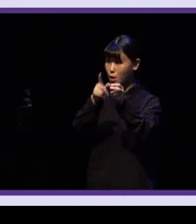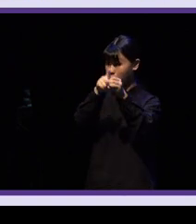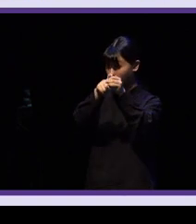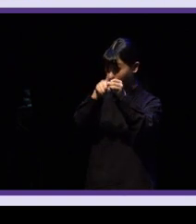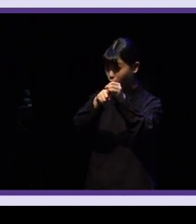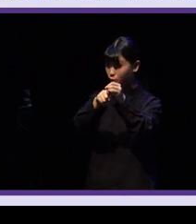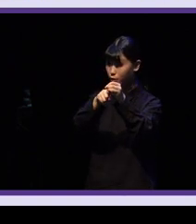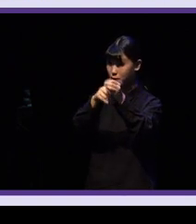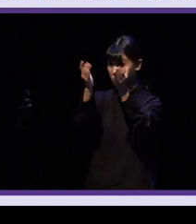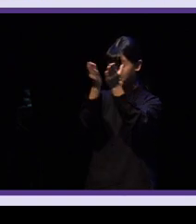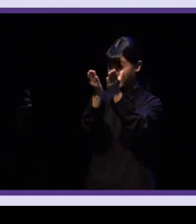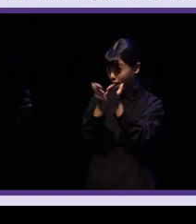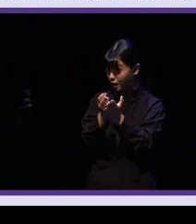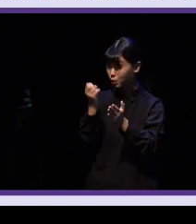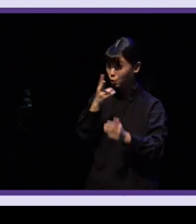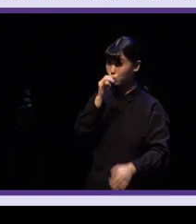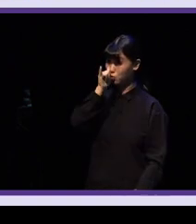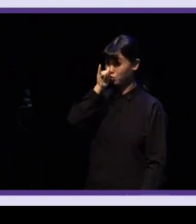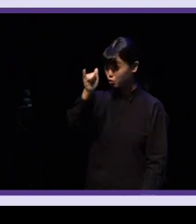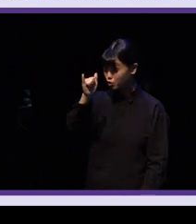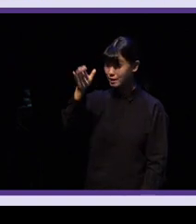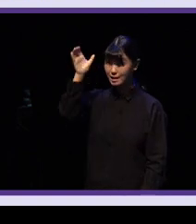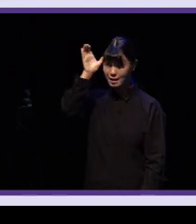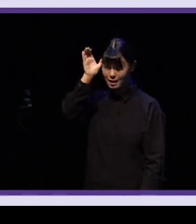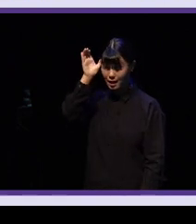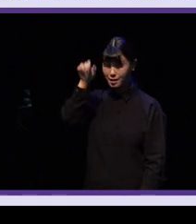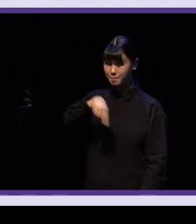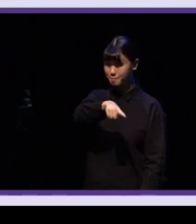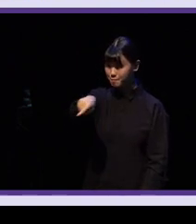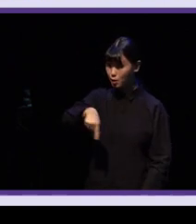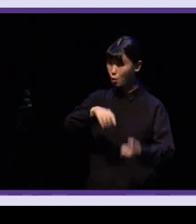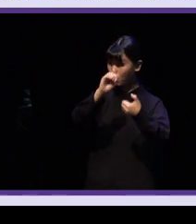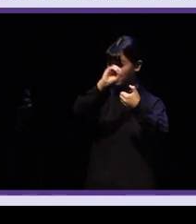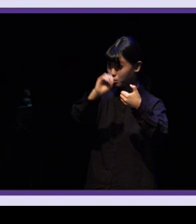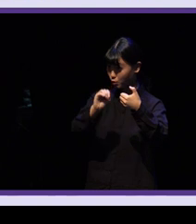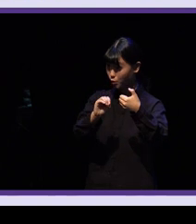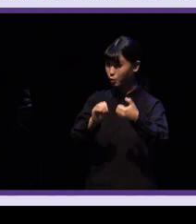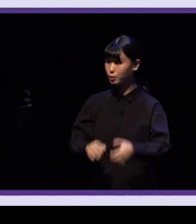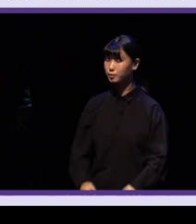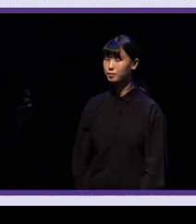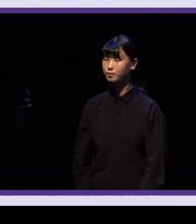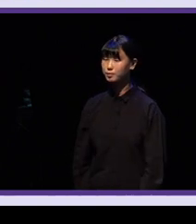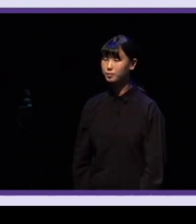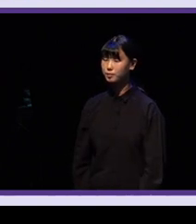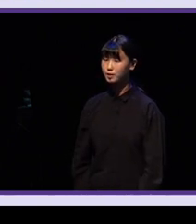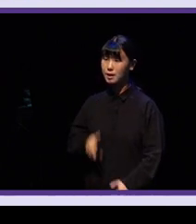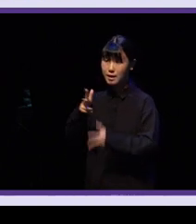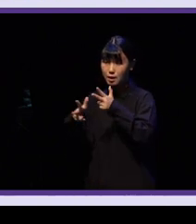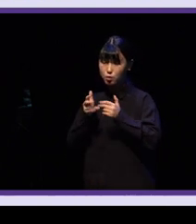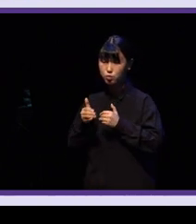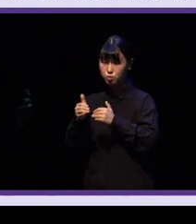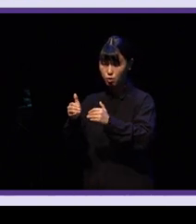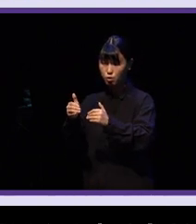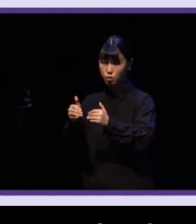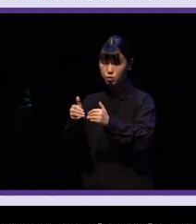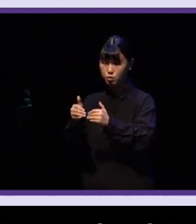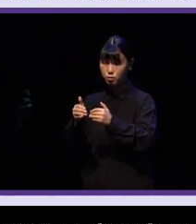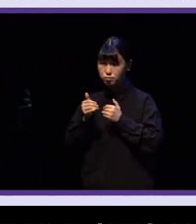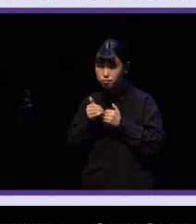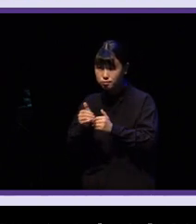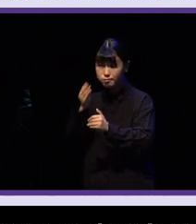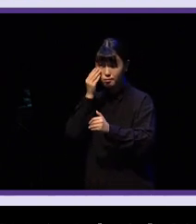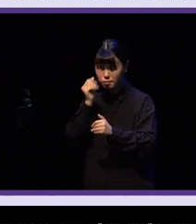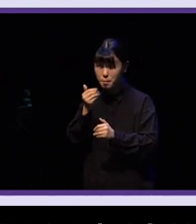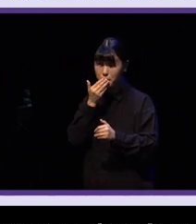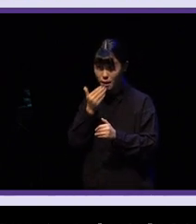예술적 우수성 기대 효과가 50%를 차지하고 있고요 그 다음에 사업계획의 실현 가능성 그리고 예산